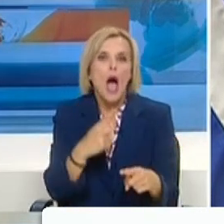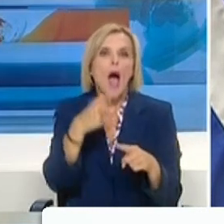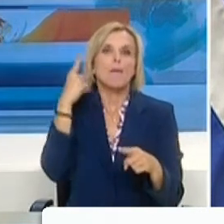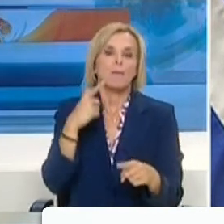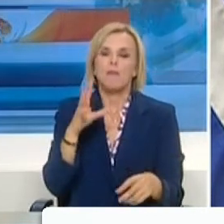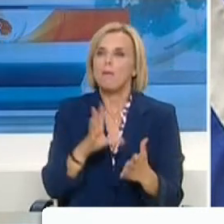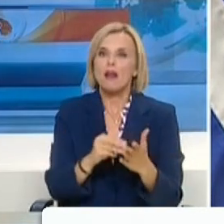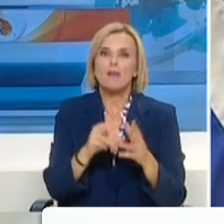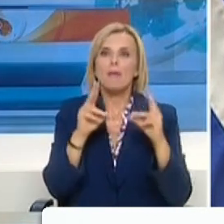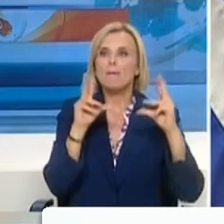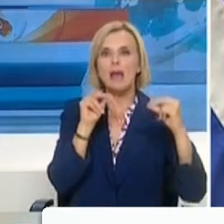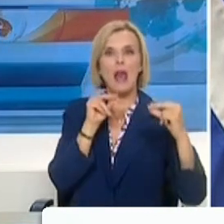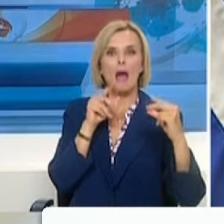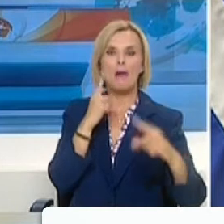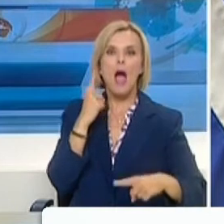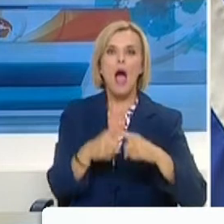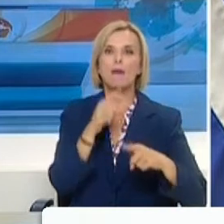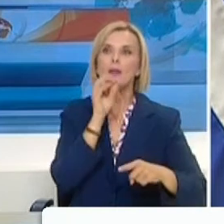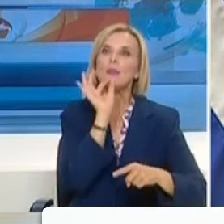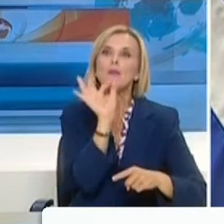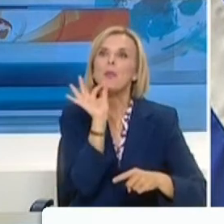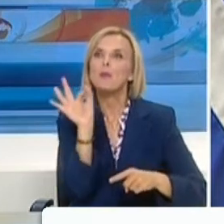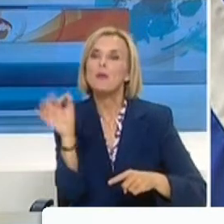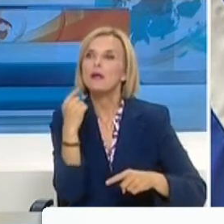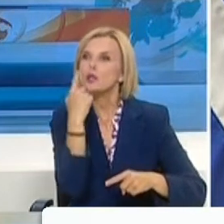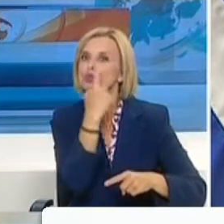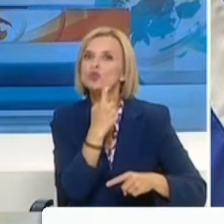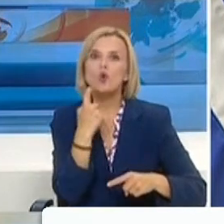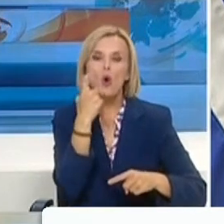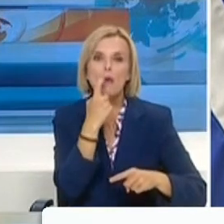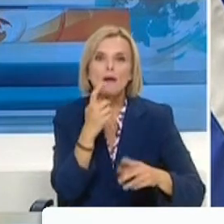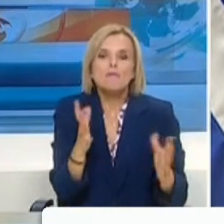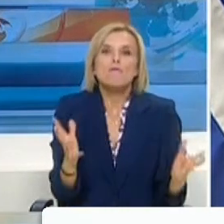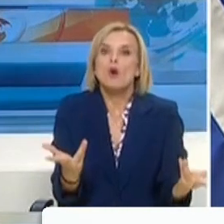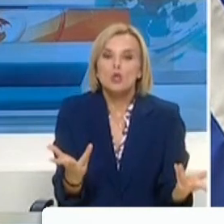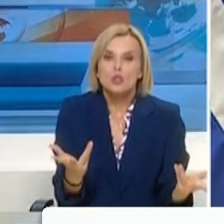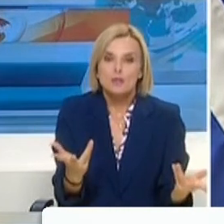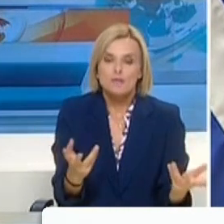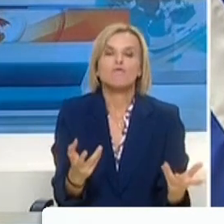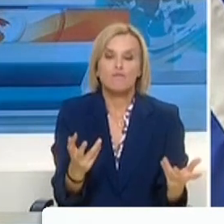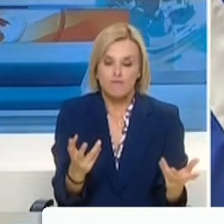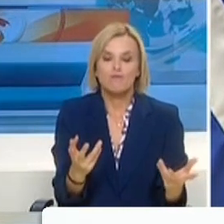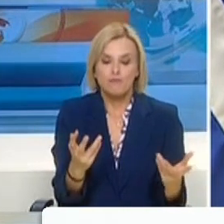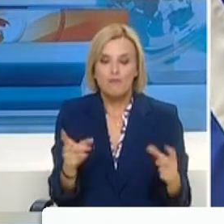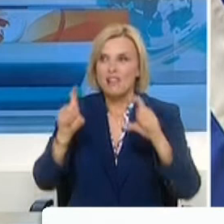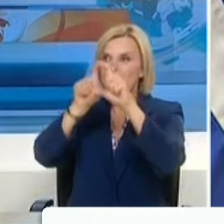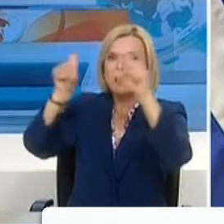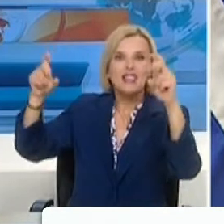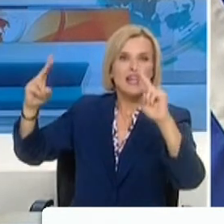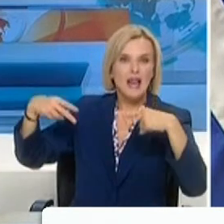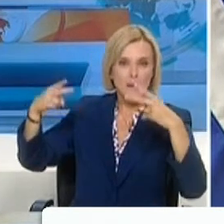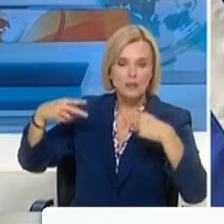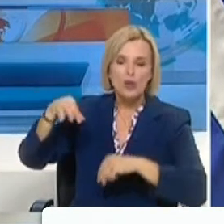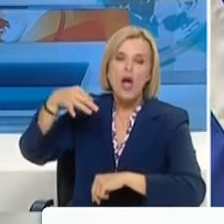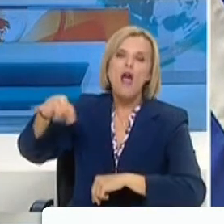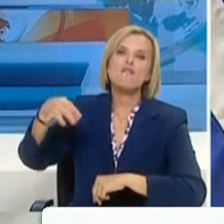το ρόλο που μπορεί να έχει στη διασπορά στα γονιδίων. Ο κλιματισμός είναι πολύ ευαίσθητο θέμα, θέλει προσοχή και θέλει μερικές